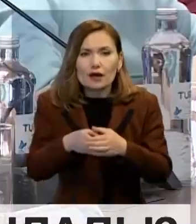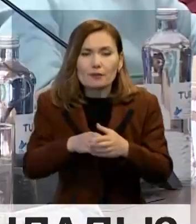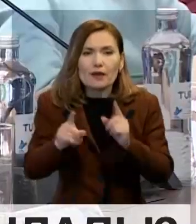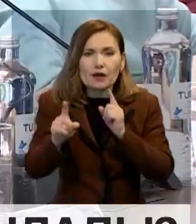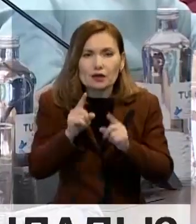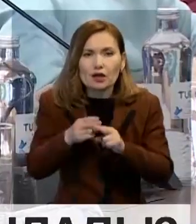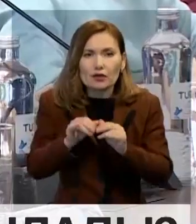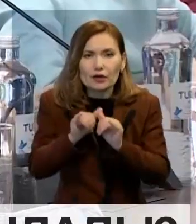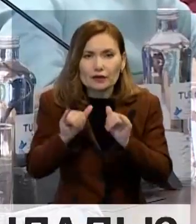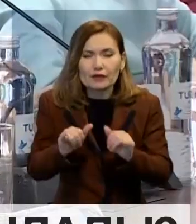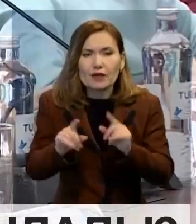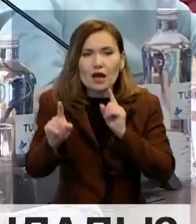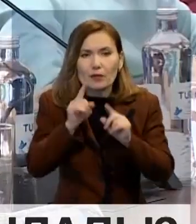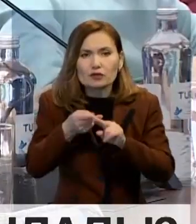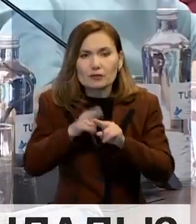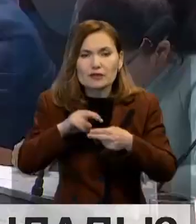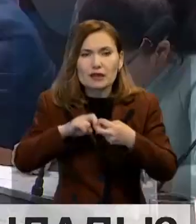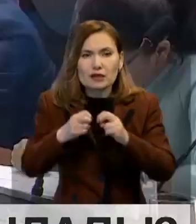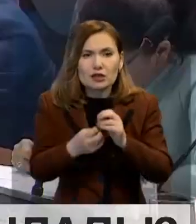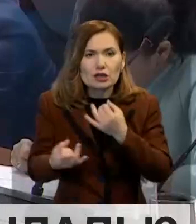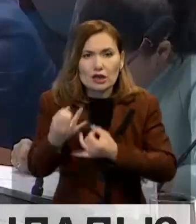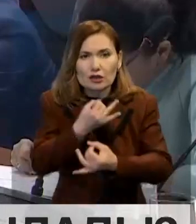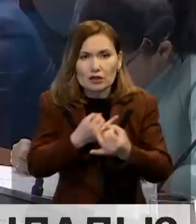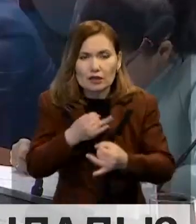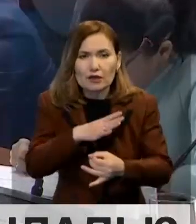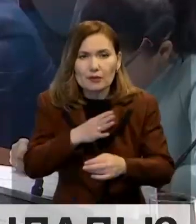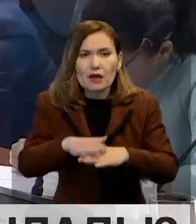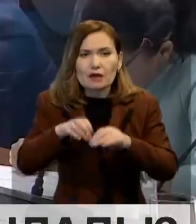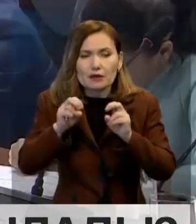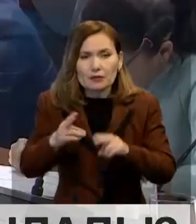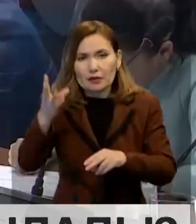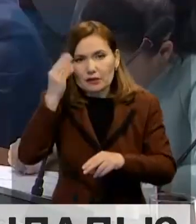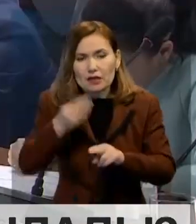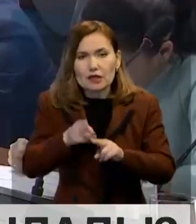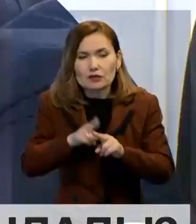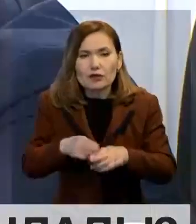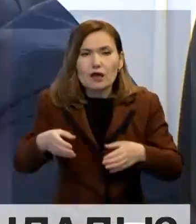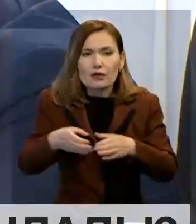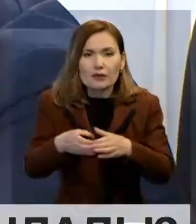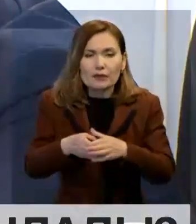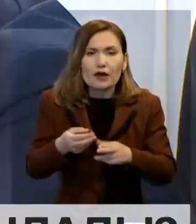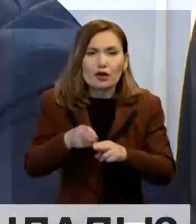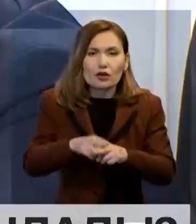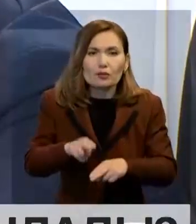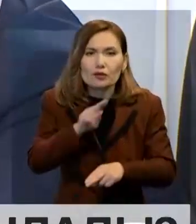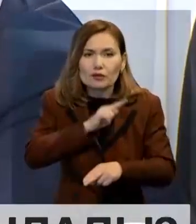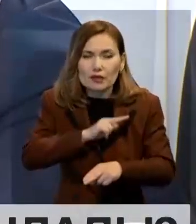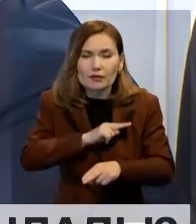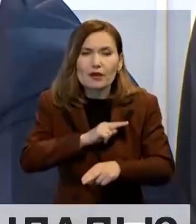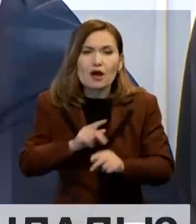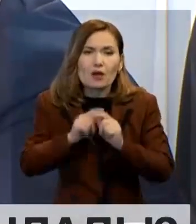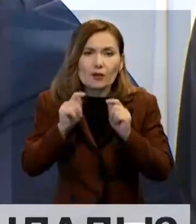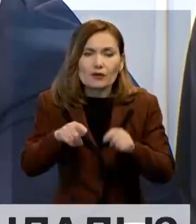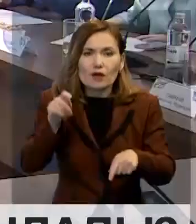кеңестің аясын кеңейтуге арналған жиында осы мәселелер жан-жақты талқыланды. Сарапшылардың пікірінше, консультативтік сипаттағы ұйым болса